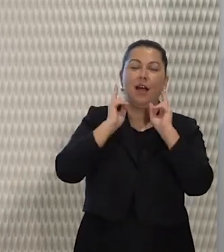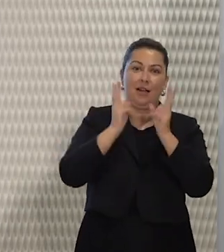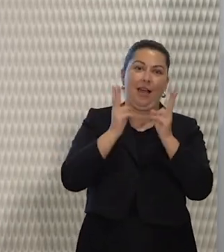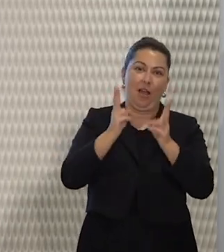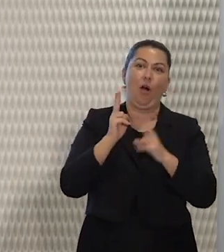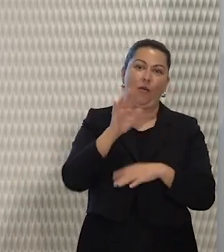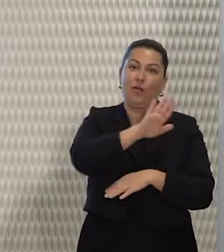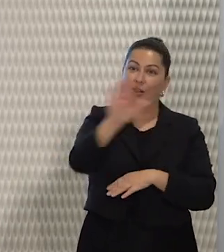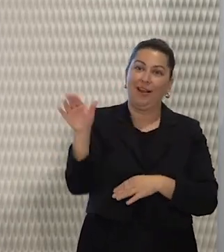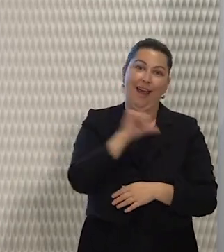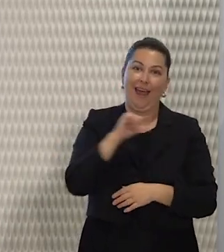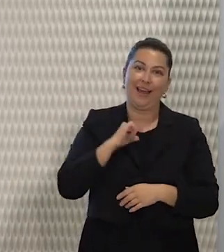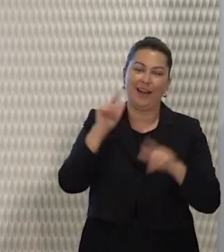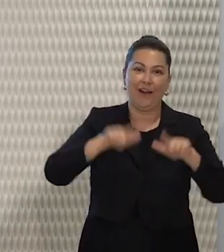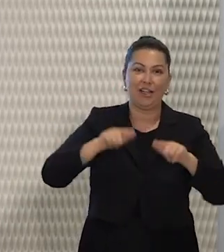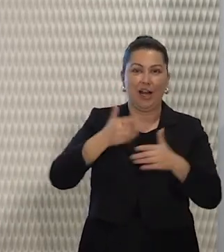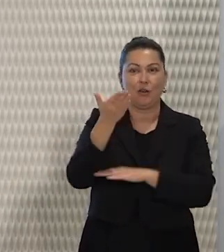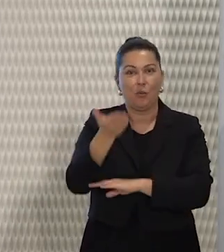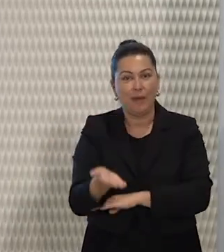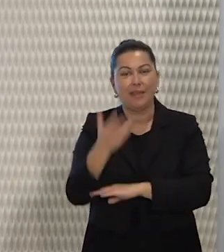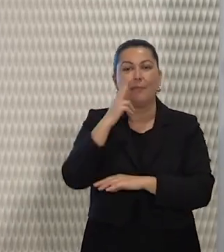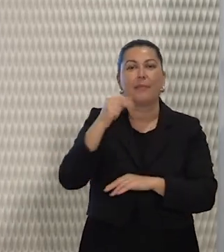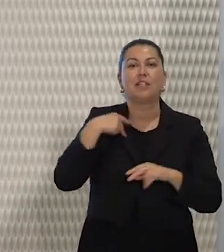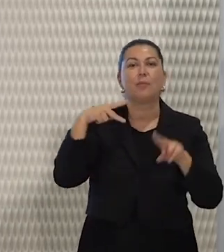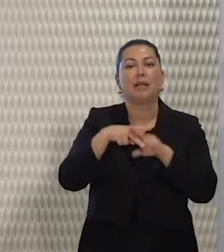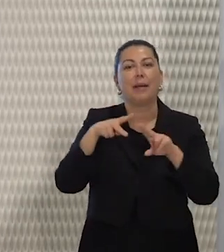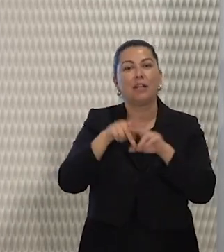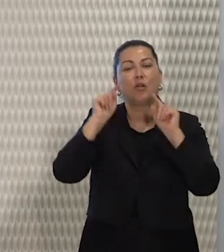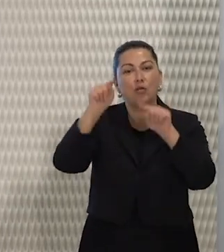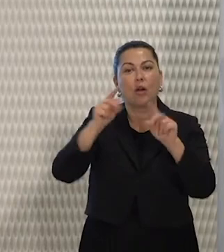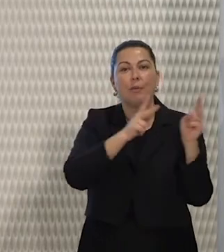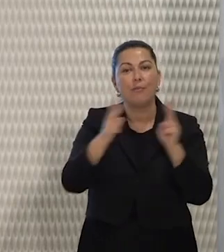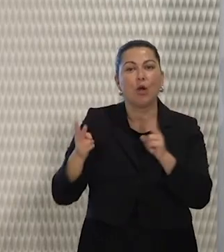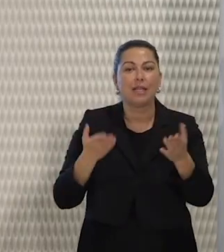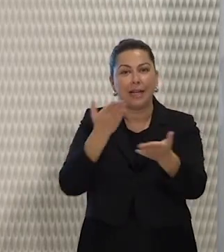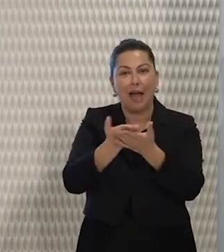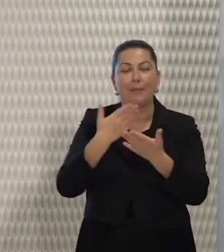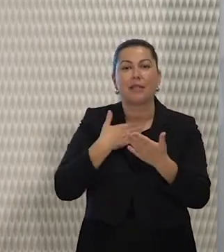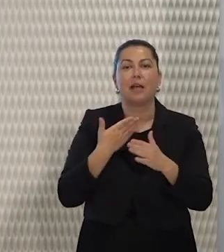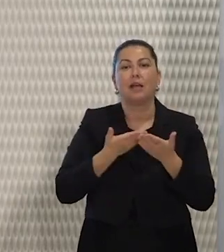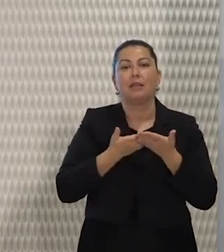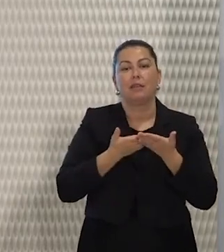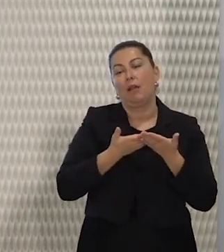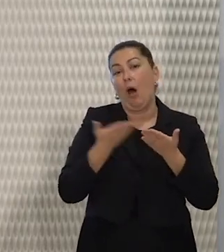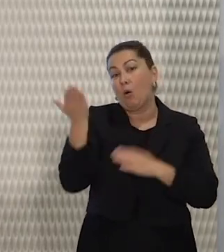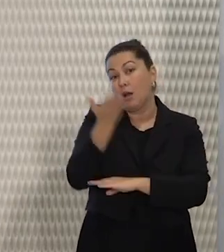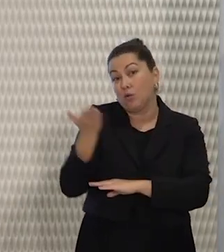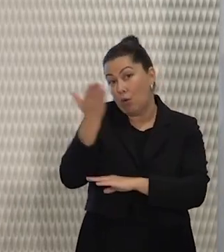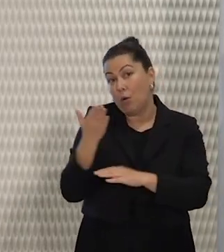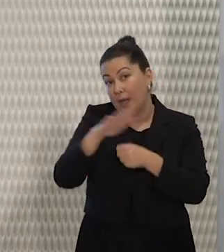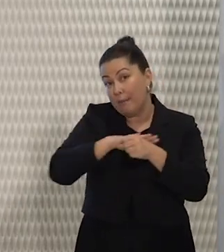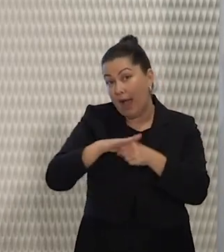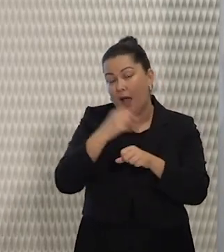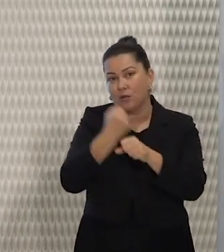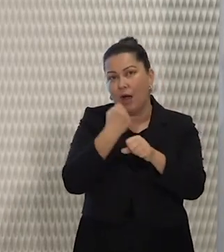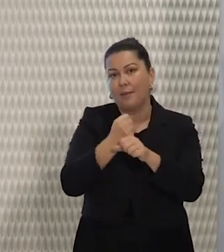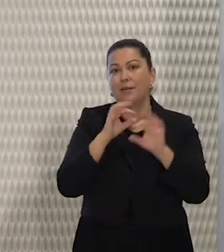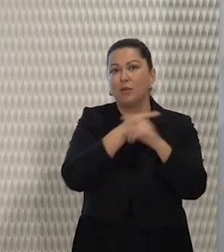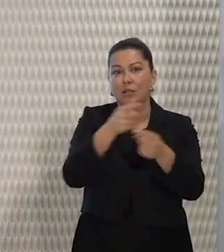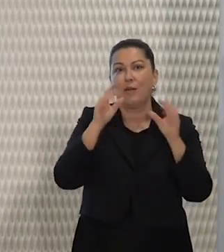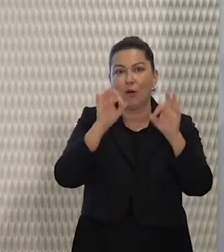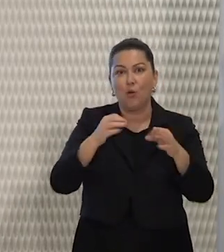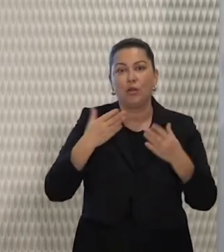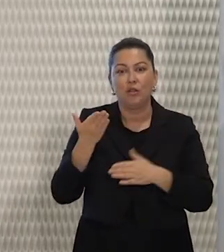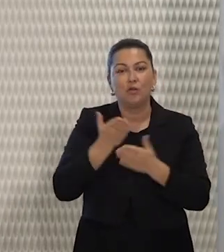seine eigenen Veranstaltungen mieten. Menschen mit Behinderung dort also die Möglichkeit geben, in der Gastronomiebranche Fuß zu fassen und selber gut bewirtet zu werden.